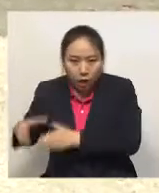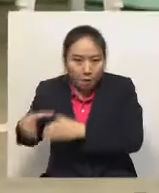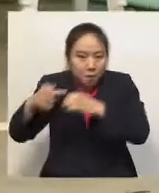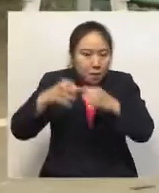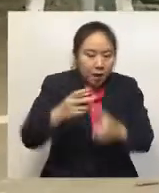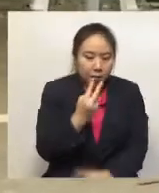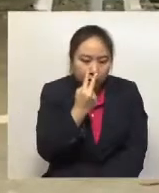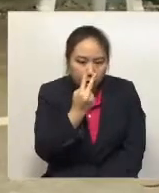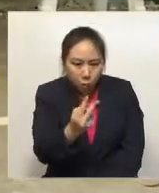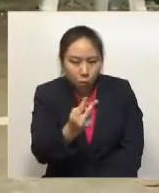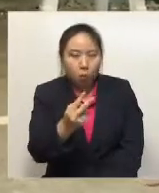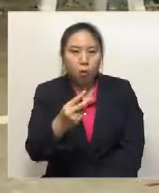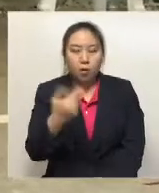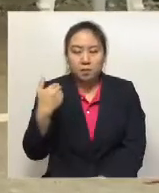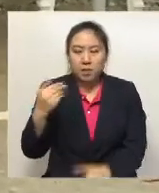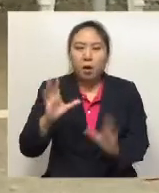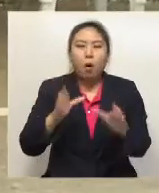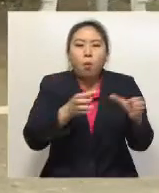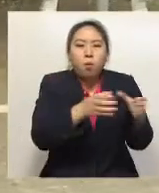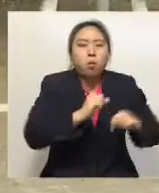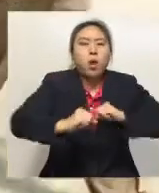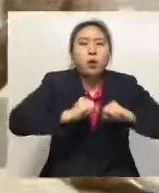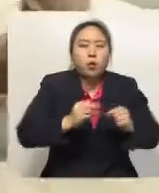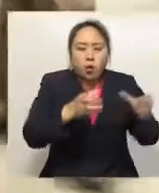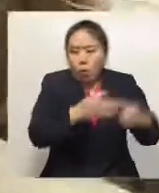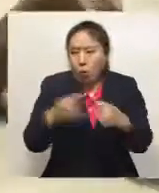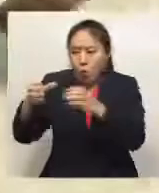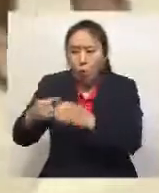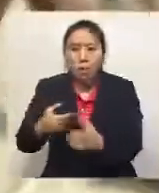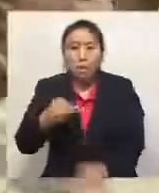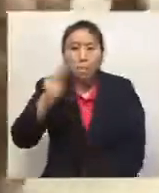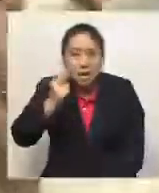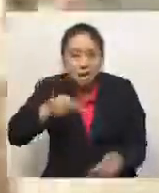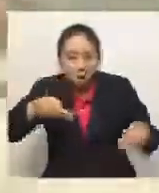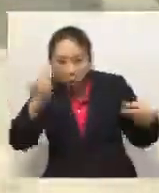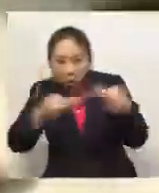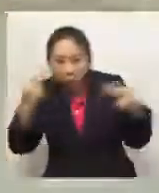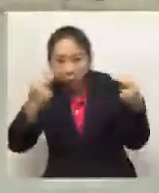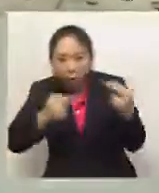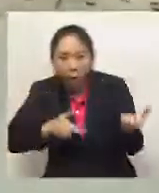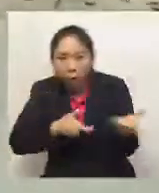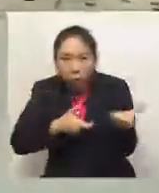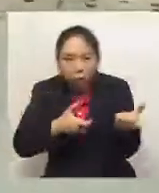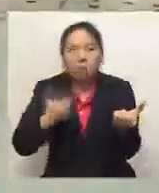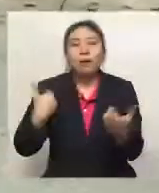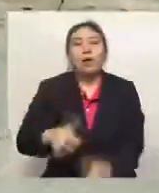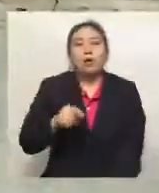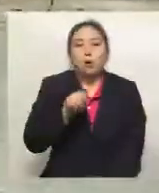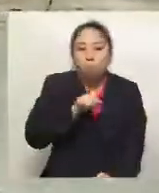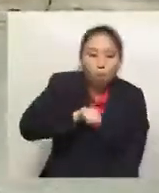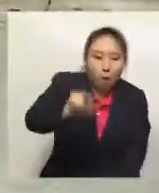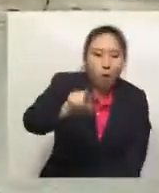ที่ตรวจสอบจุดเกิดเหตุ2กลุ่มวัยรุ่นใช้อาวุธปืนยิงกันจนกระสุนถูกนักท่องเที่ยวชาวอินเดีย